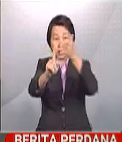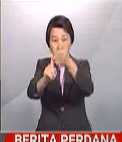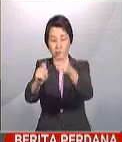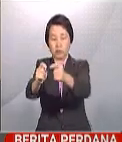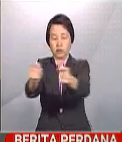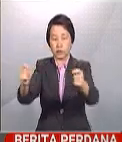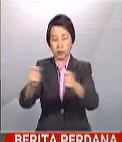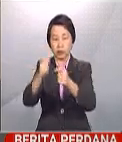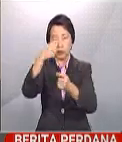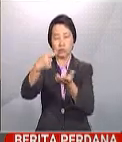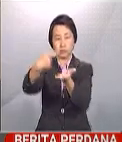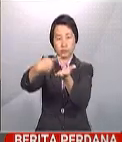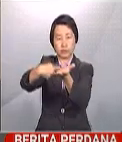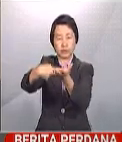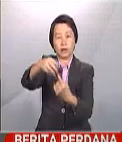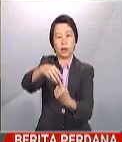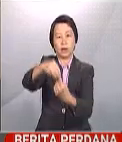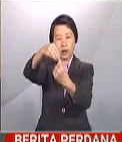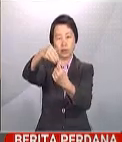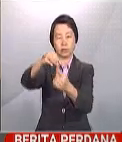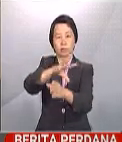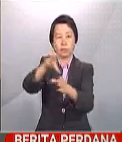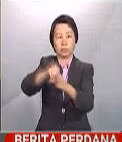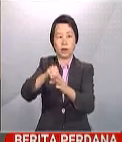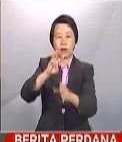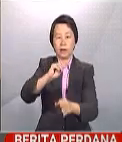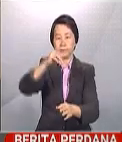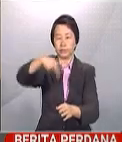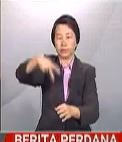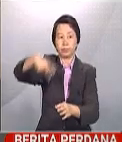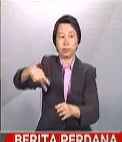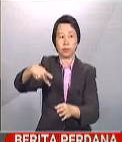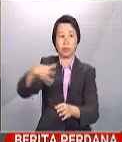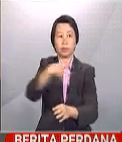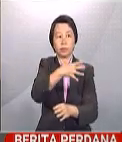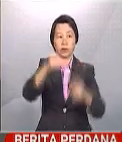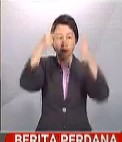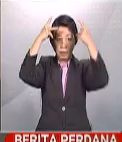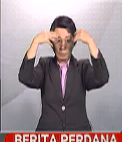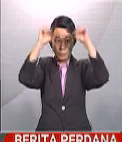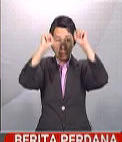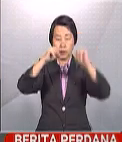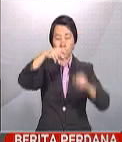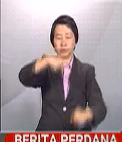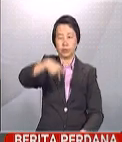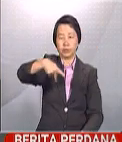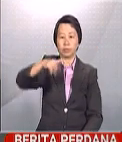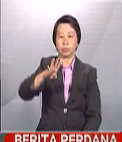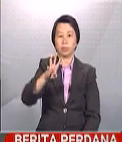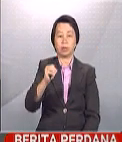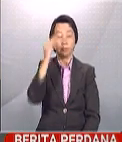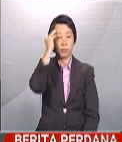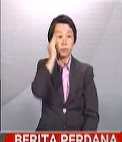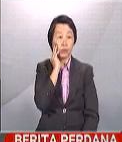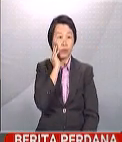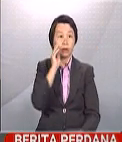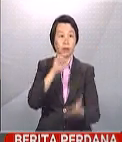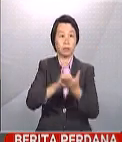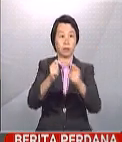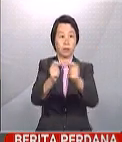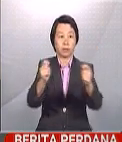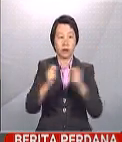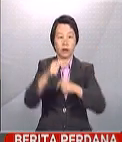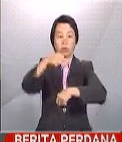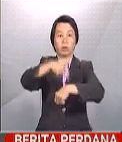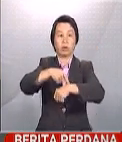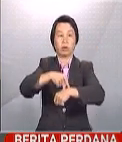lokasi bagi perbincangan khas yang melibatkan MPT juga bersama Presiden Bersatu dan Tun Dr. Mahathir Mohamad di lokasi dan